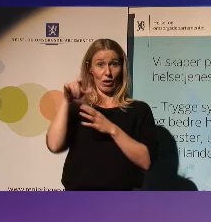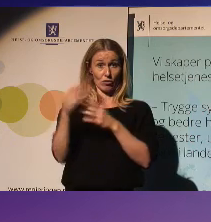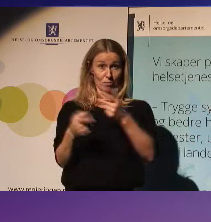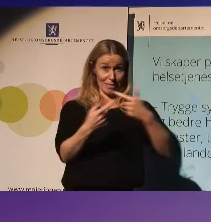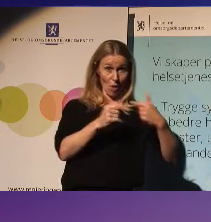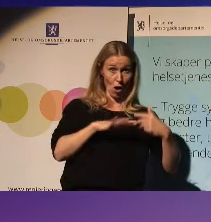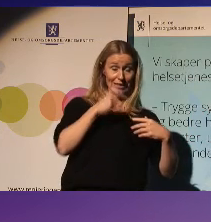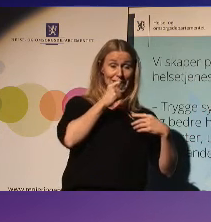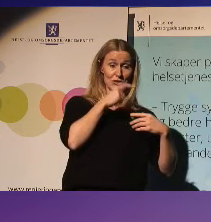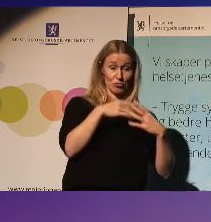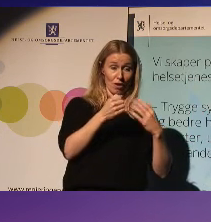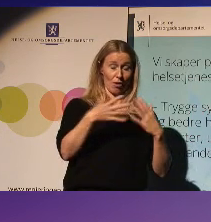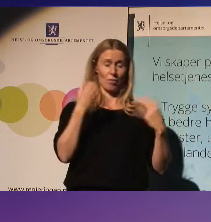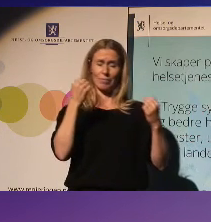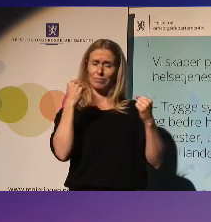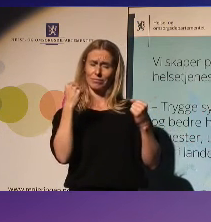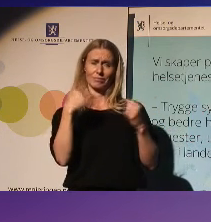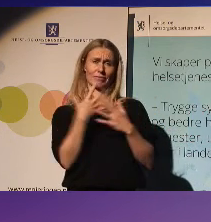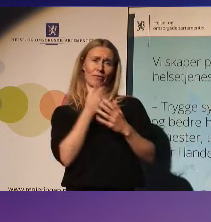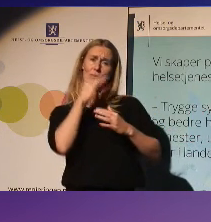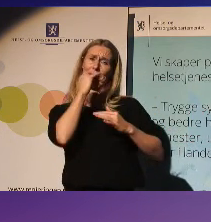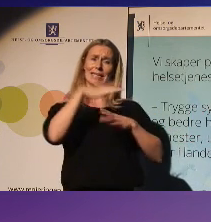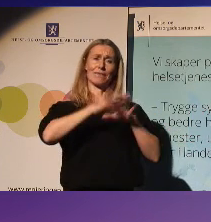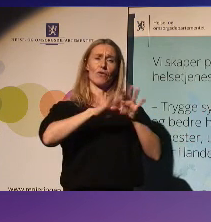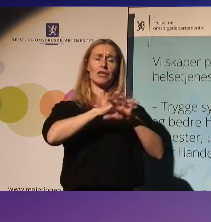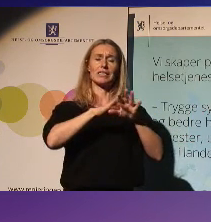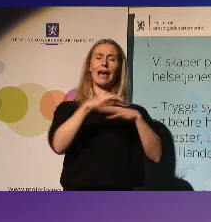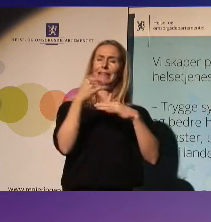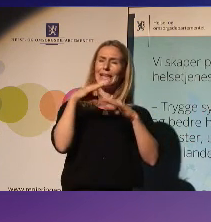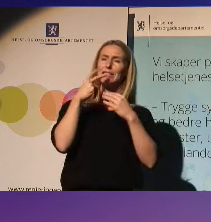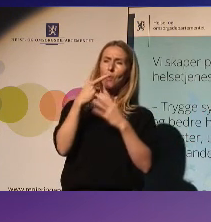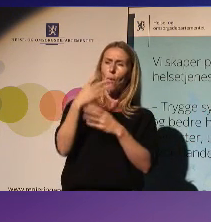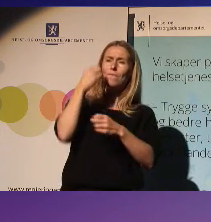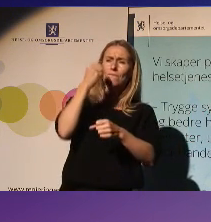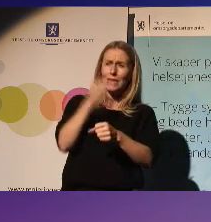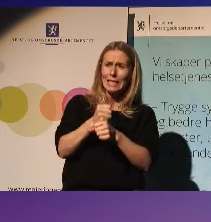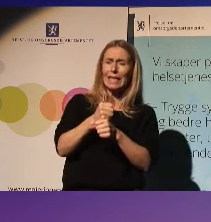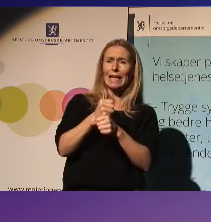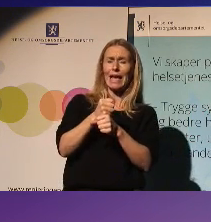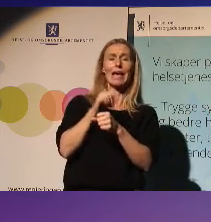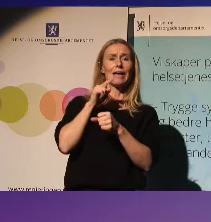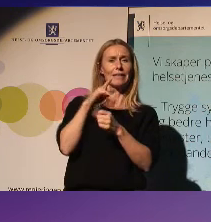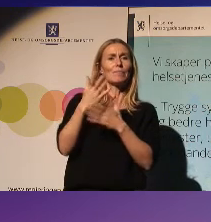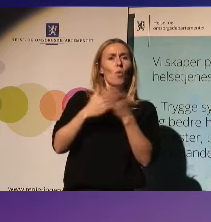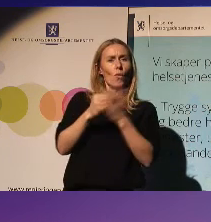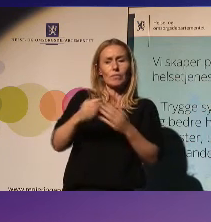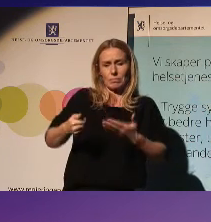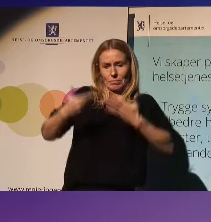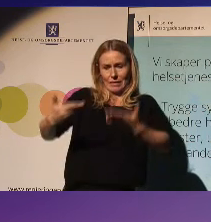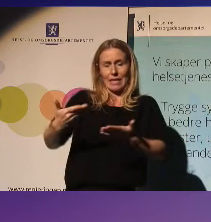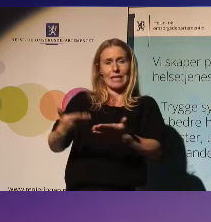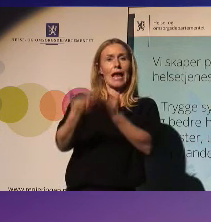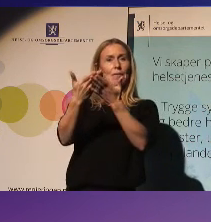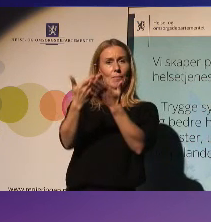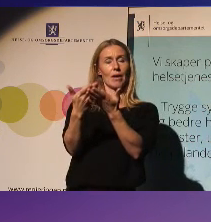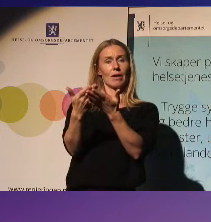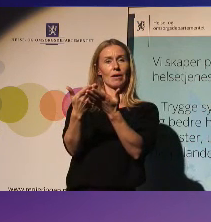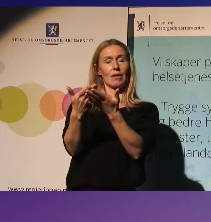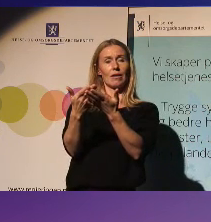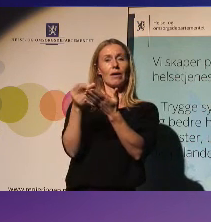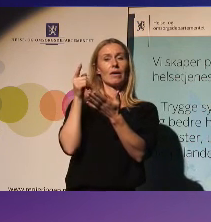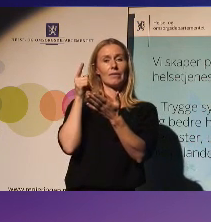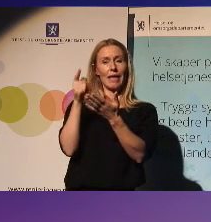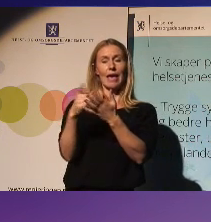dagligstua, skjønte så tydelig at den måten de hadde gitt beboerne hjelp på, hadde begrenset